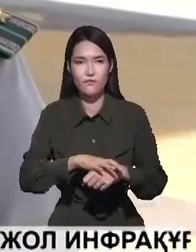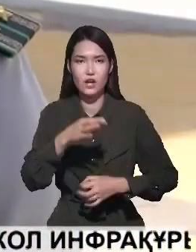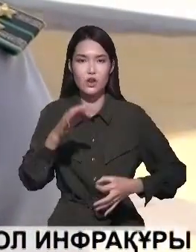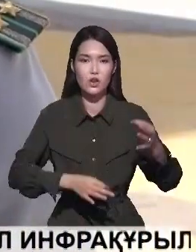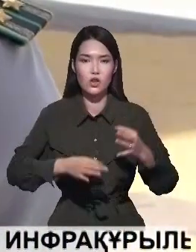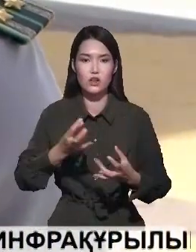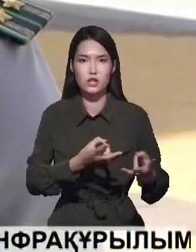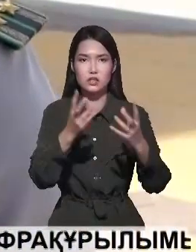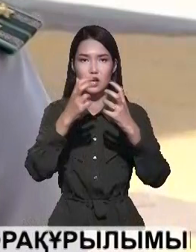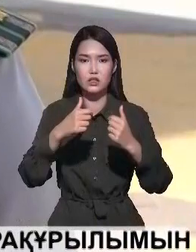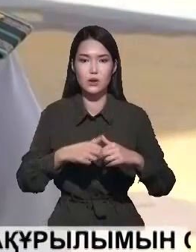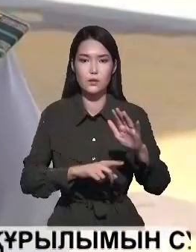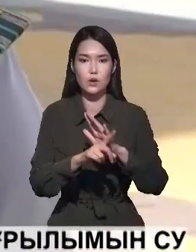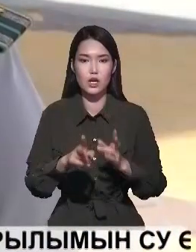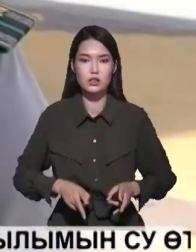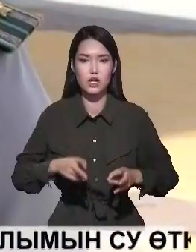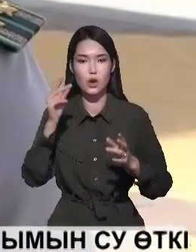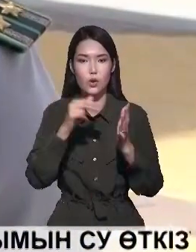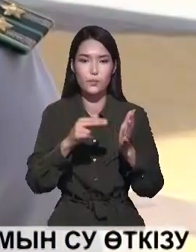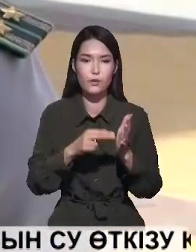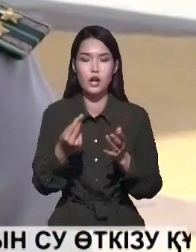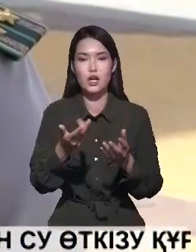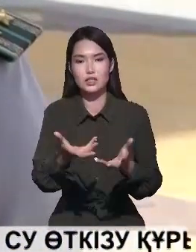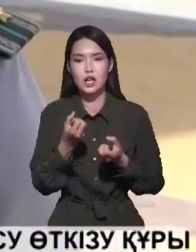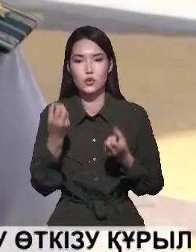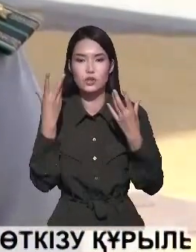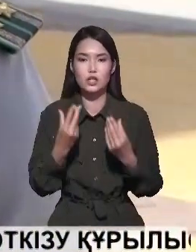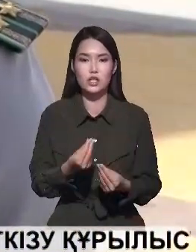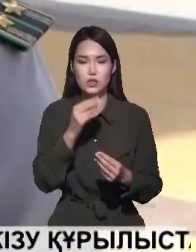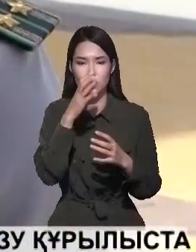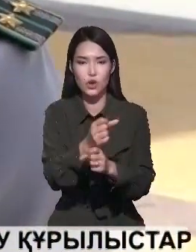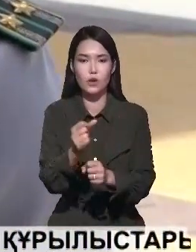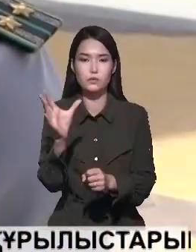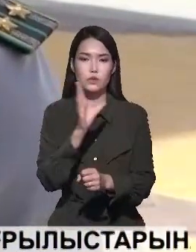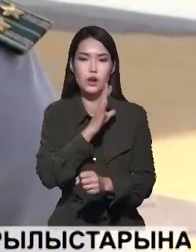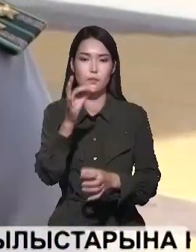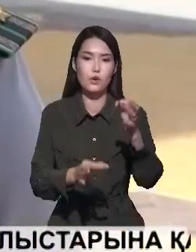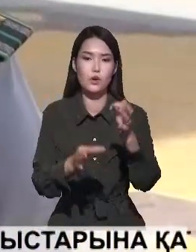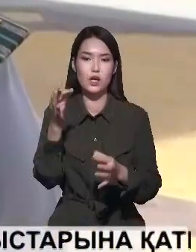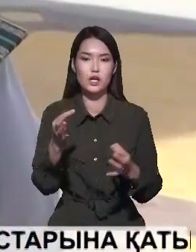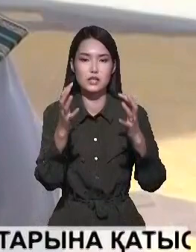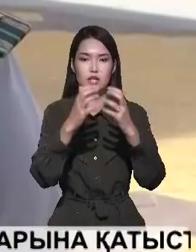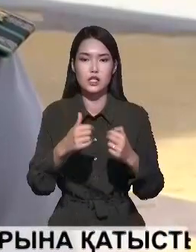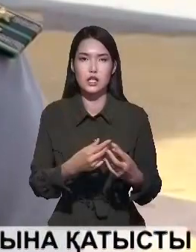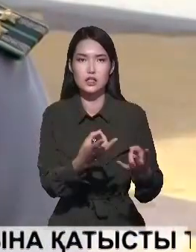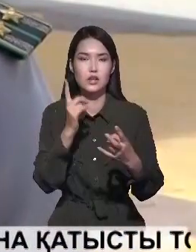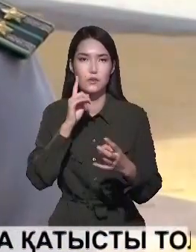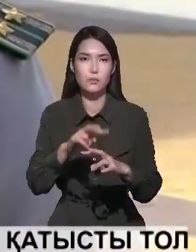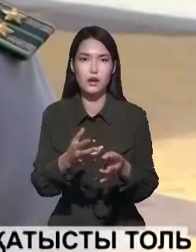тергеп-тексеруді бастауды. Күдікті қолма-қол ақша алу кезінде ұсталды. Сотқа дейінгі тергеу жалғасуда.